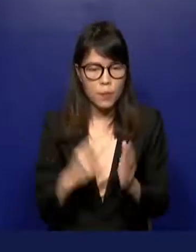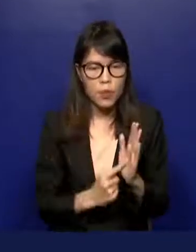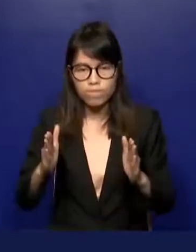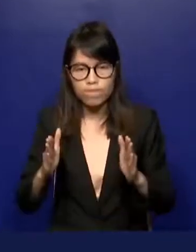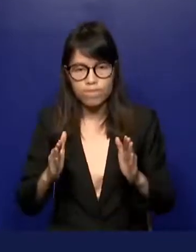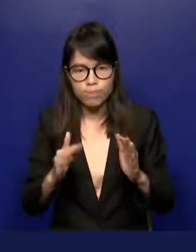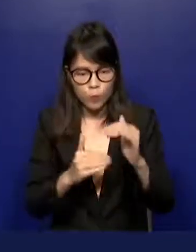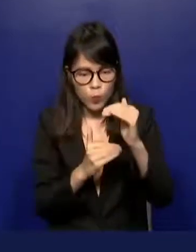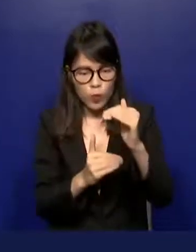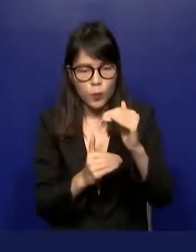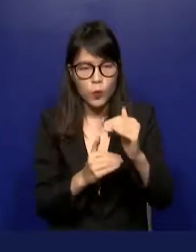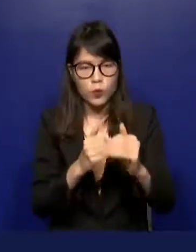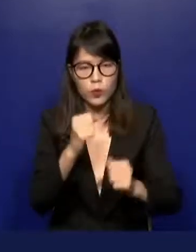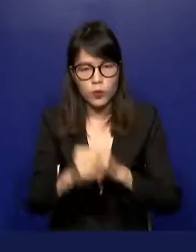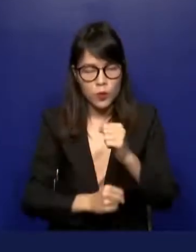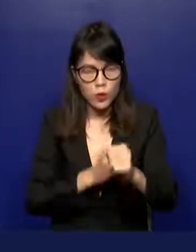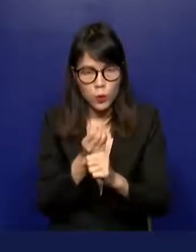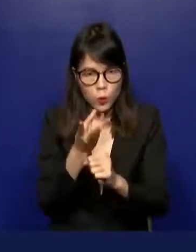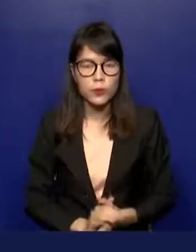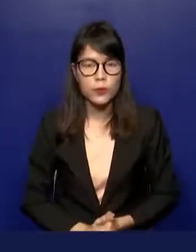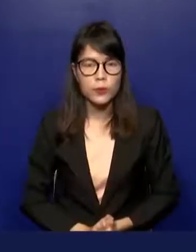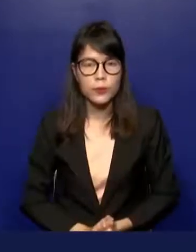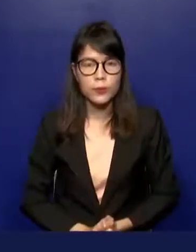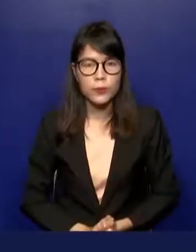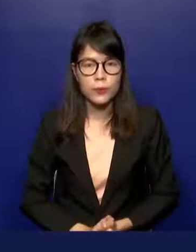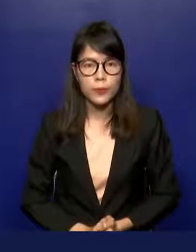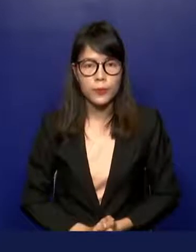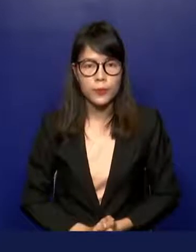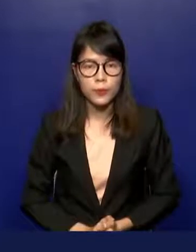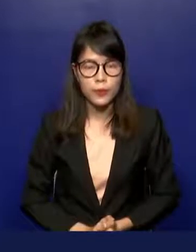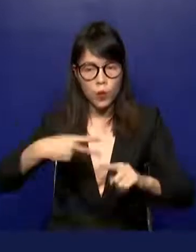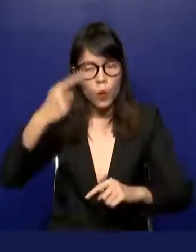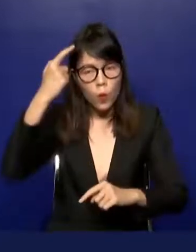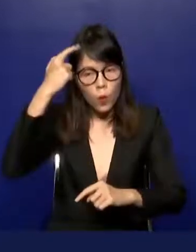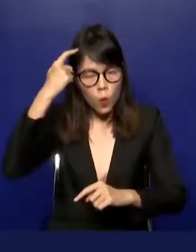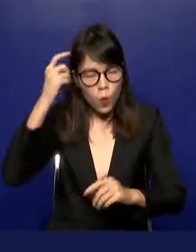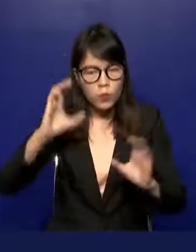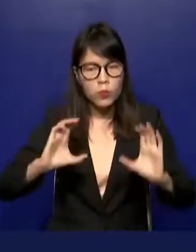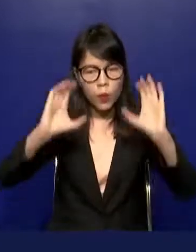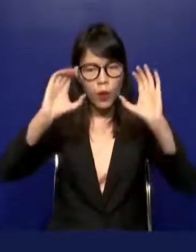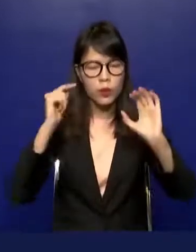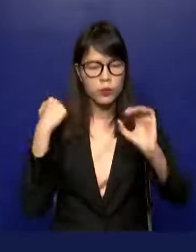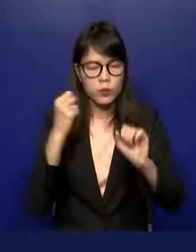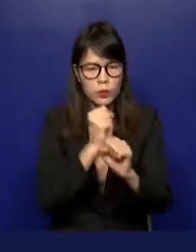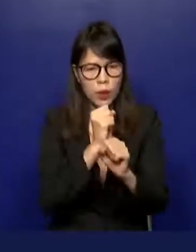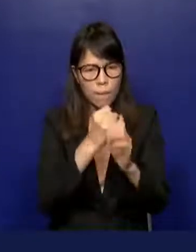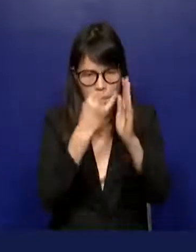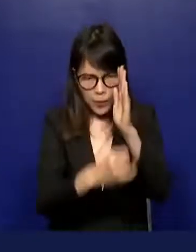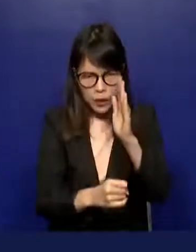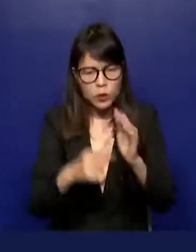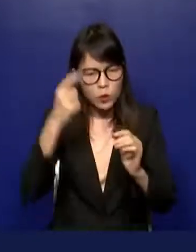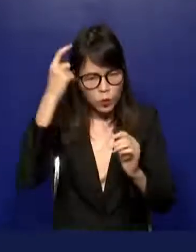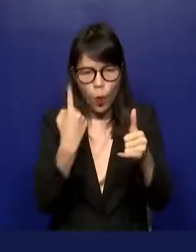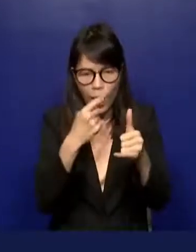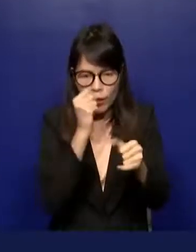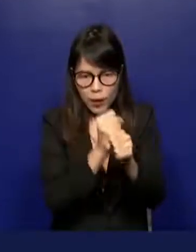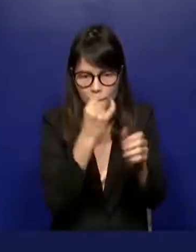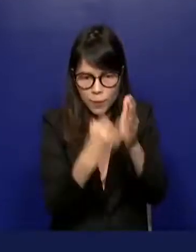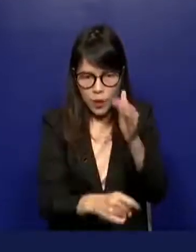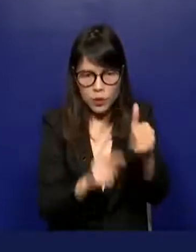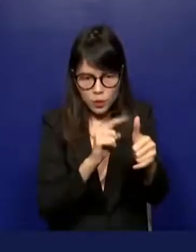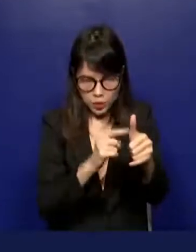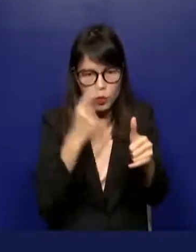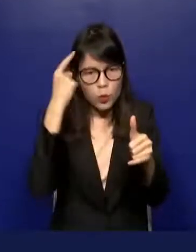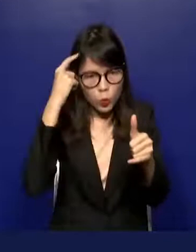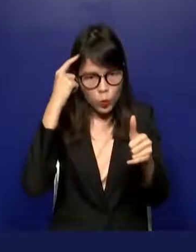จะมีการทดำเนณการในเรื่องที่ฆพ์หั้ 2 บ makanคือรู้วามีการ jobs ตั้รู้ตัว relevantซึเรื่